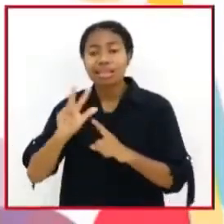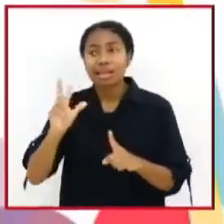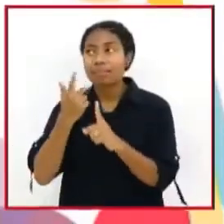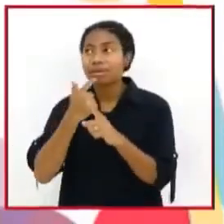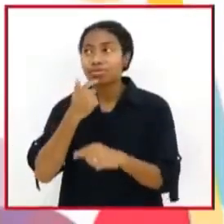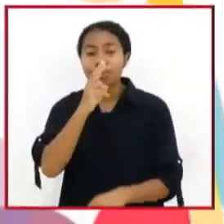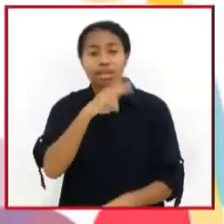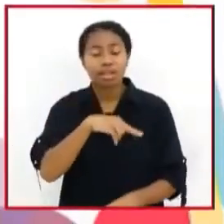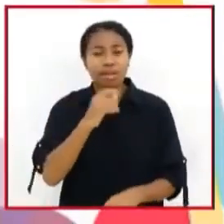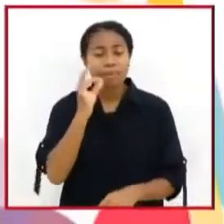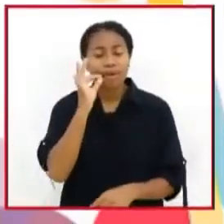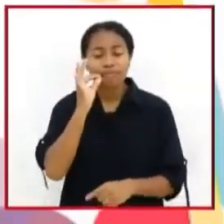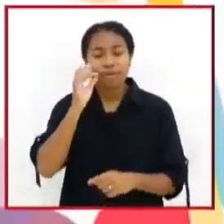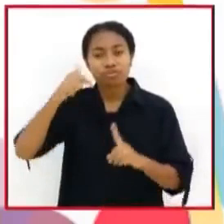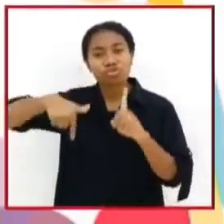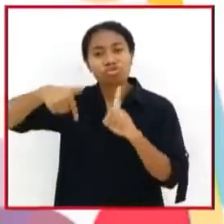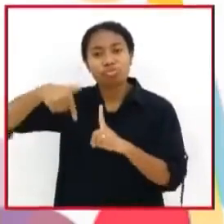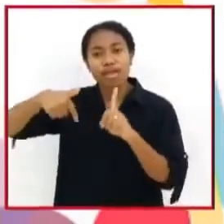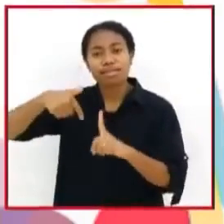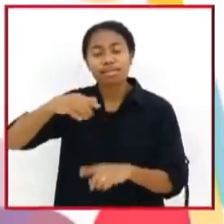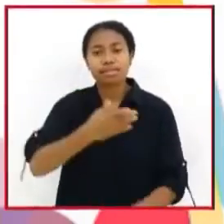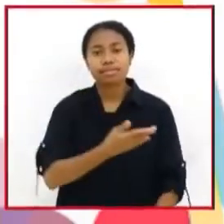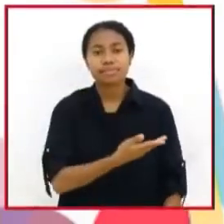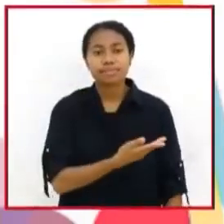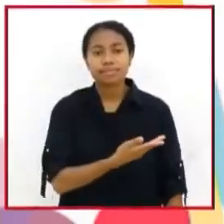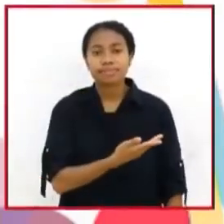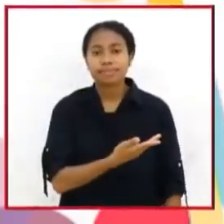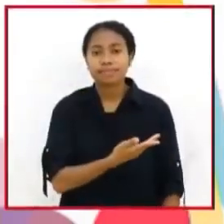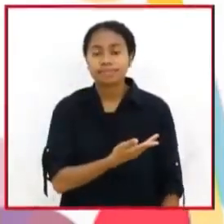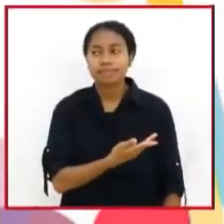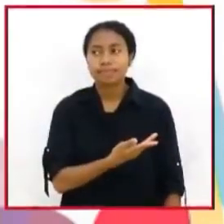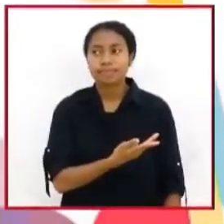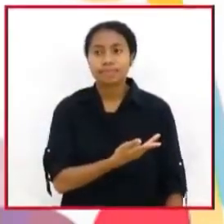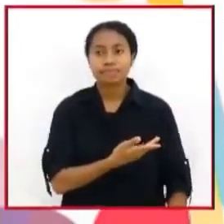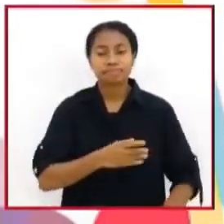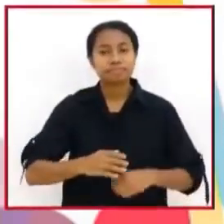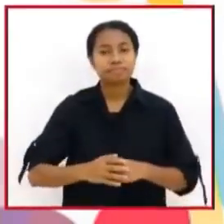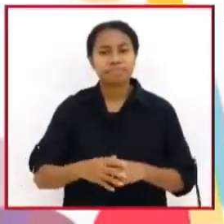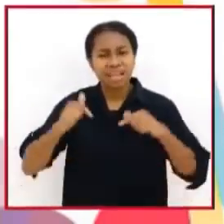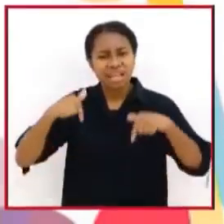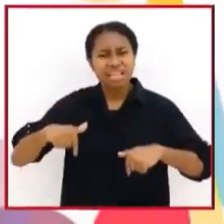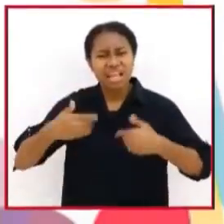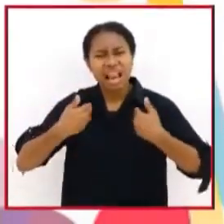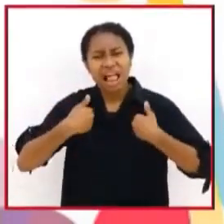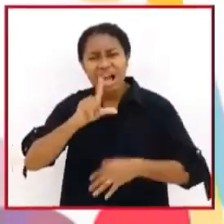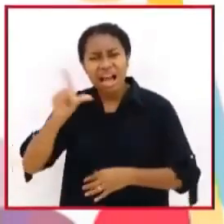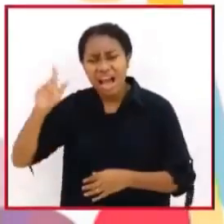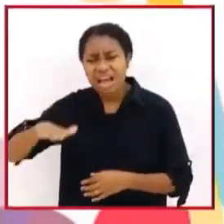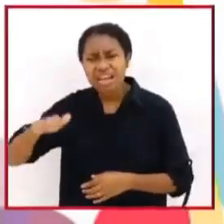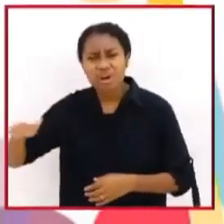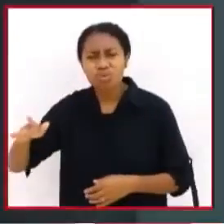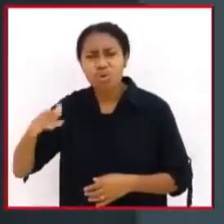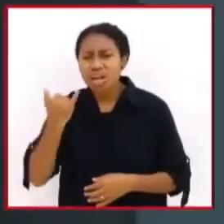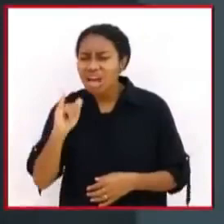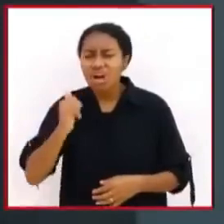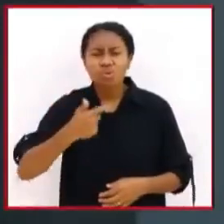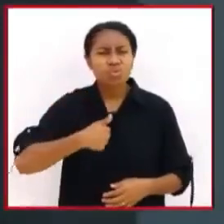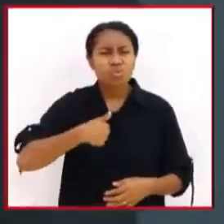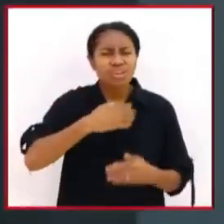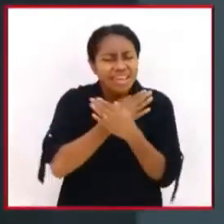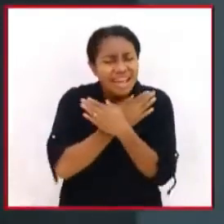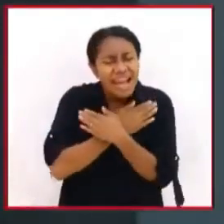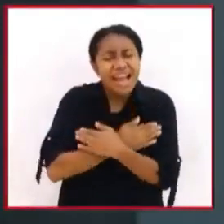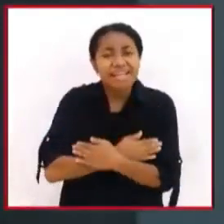surga yang mengatakan inilah anakku yang kukasihi inilah anakku jadi Yesus